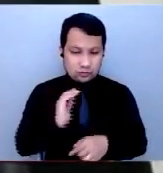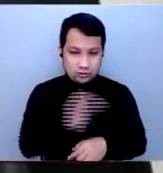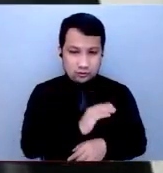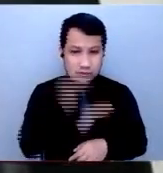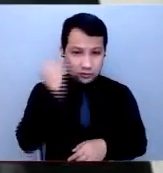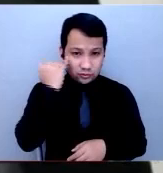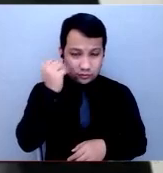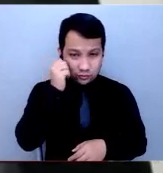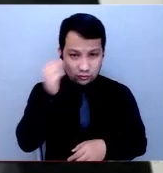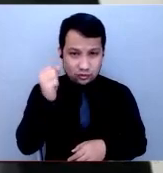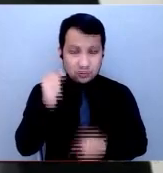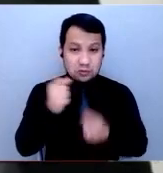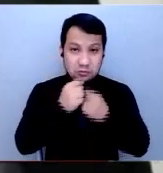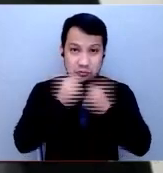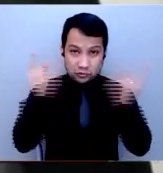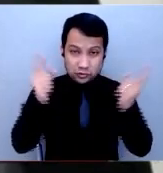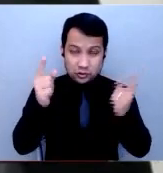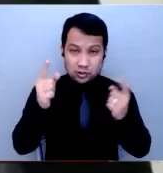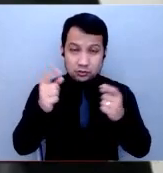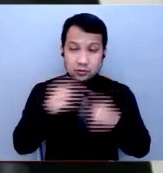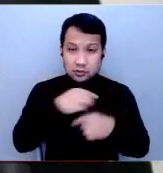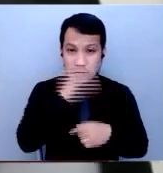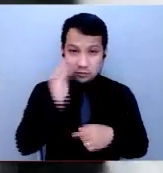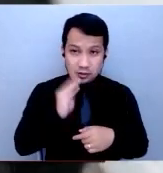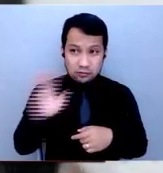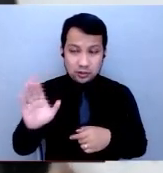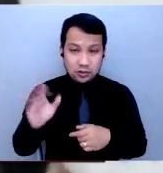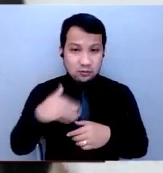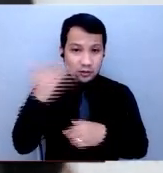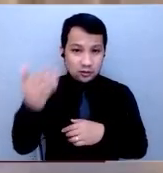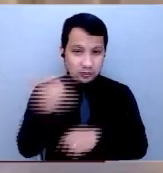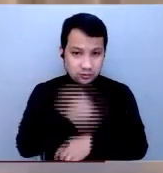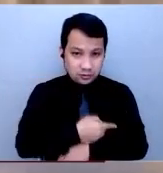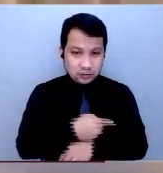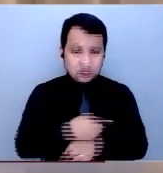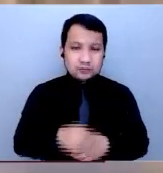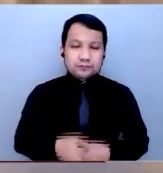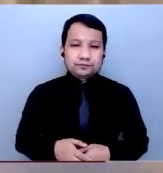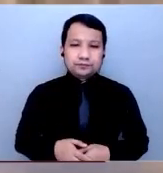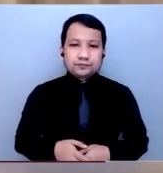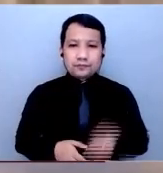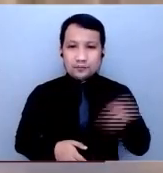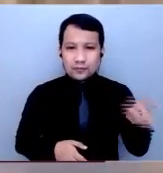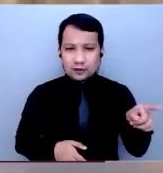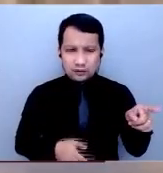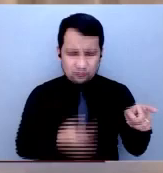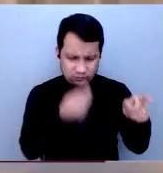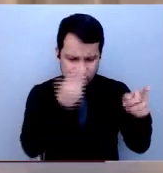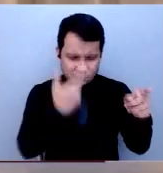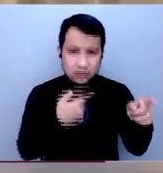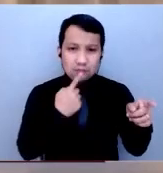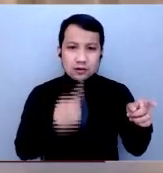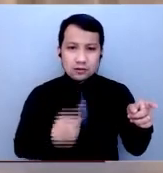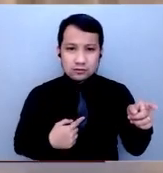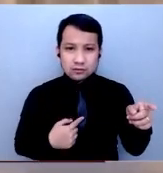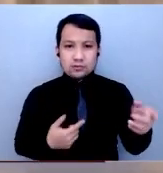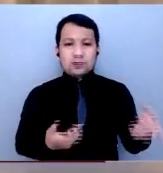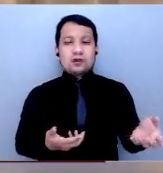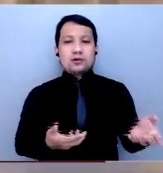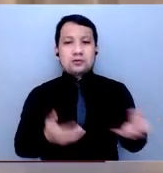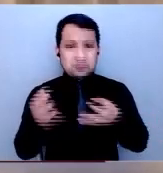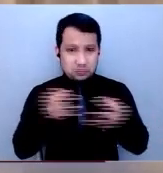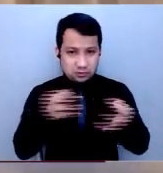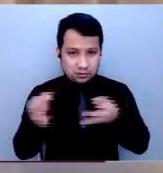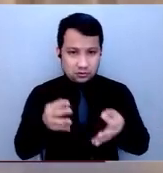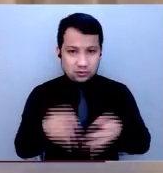Salceda na may surprise move si Pacman sa mga susunod na araw. Pakisabi nga sa akin, para naman may paliwanag ko, dahil